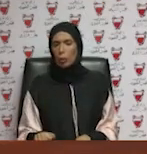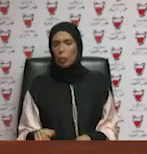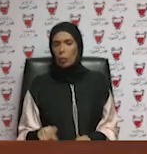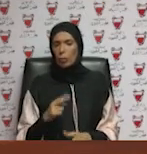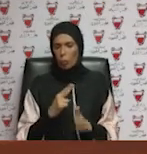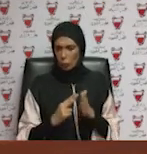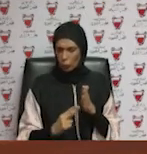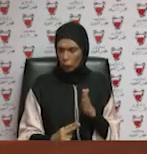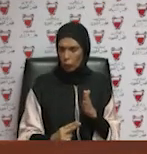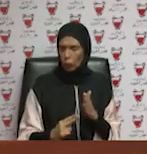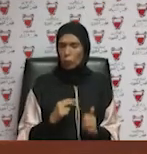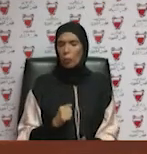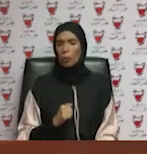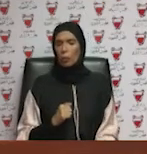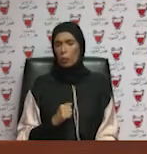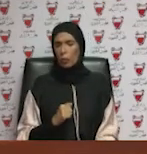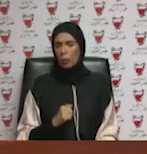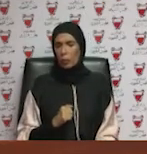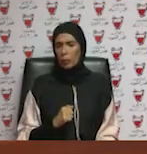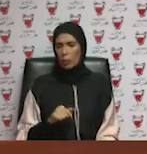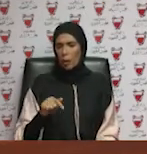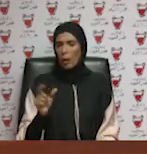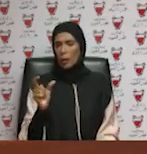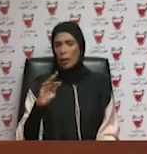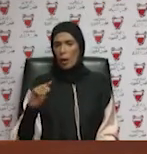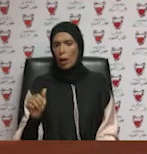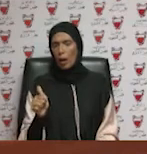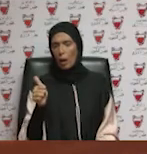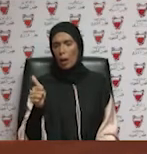من جهة أخرى وتقدم إلى نهرة للتجديد السنوي